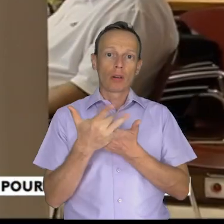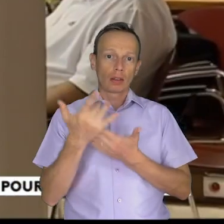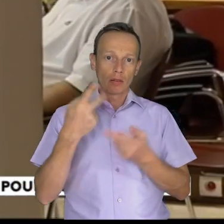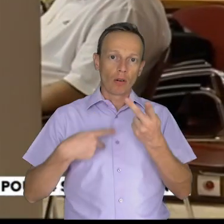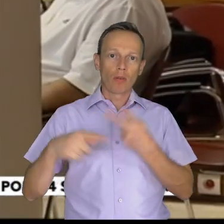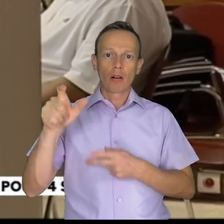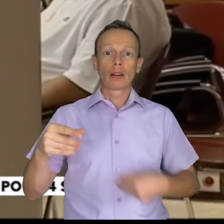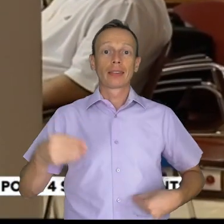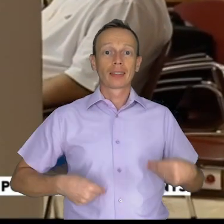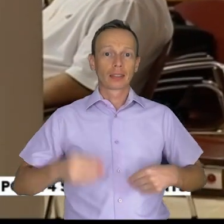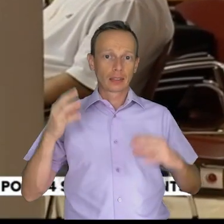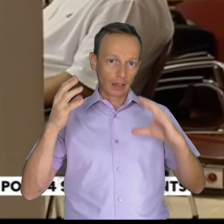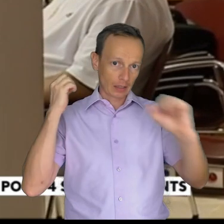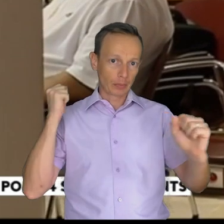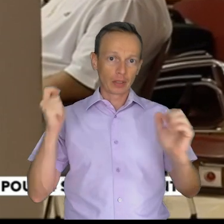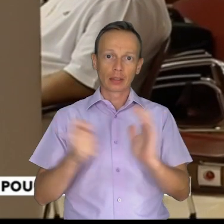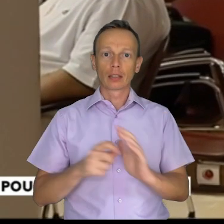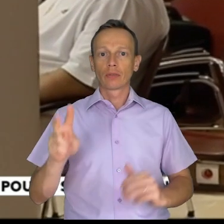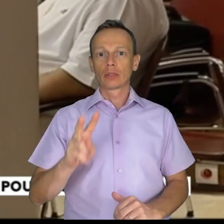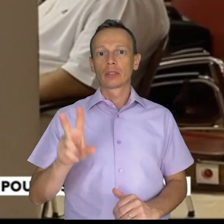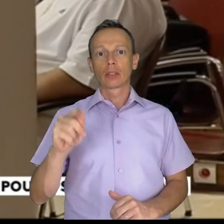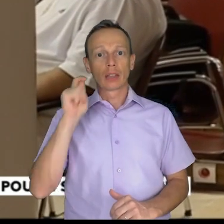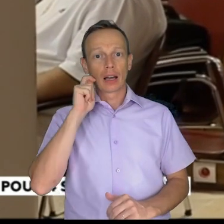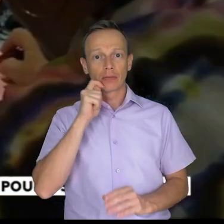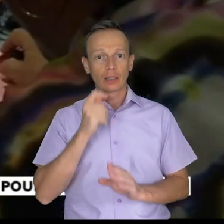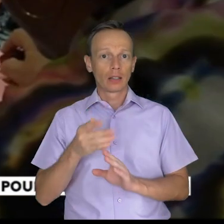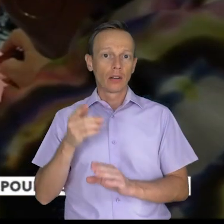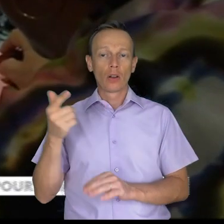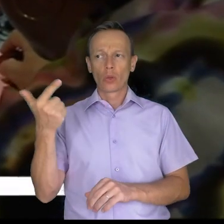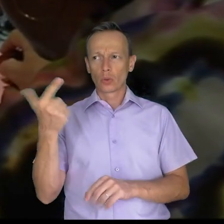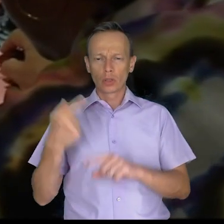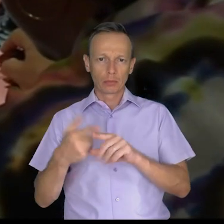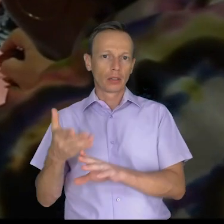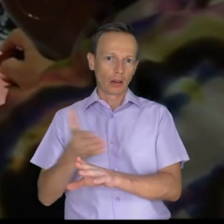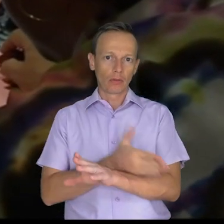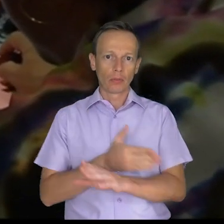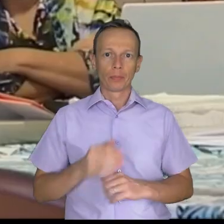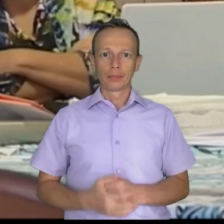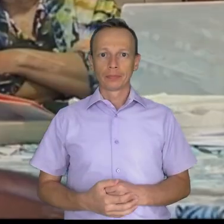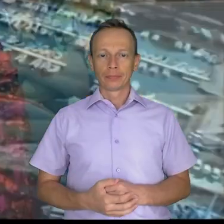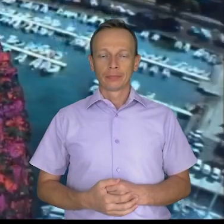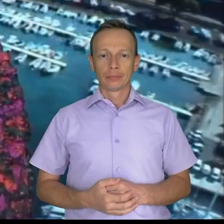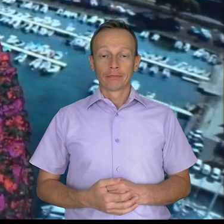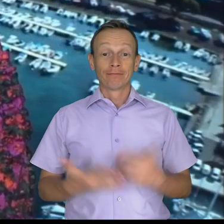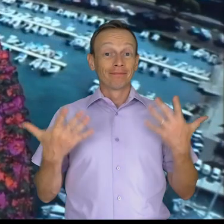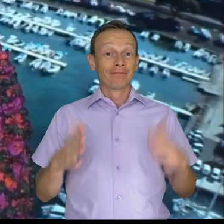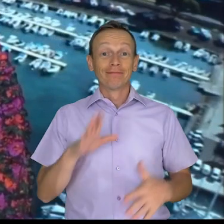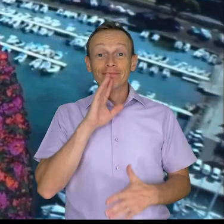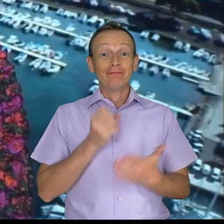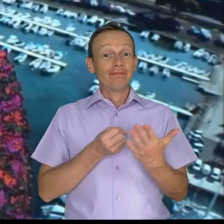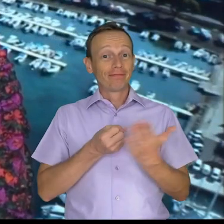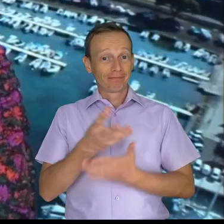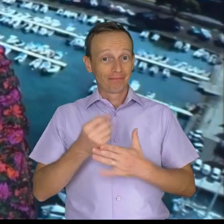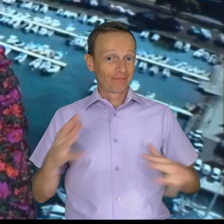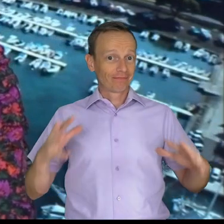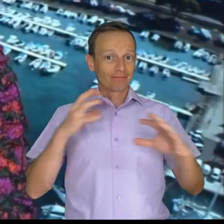adressées par courrier à la directrice de l'Académie avant le vendredi 30 avril à 14h30. C'est